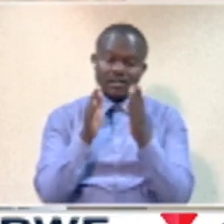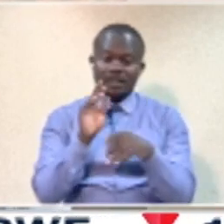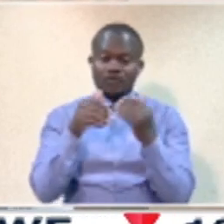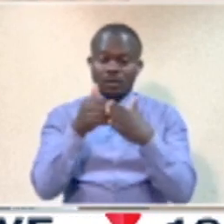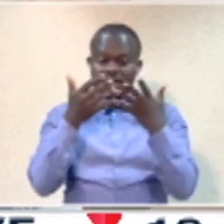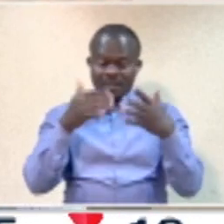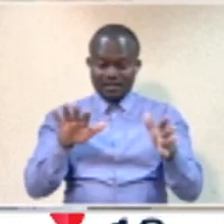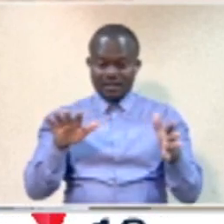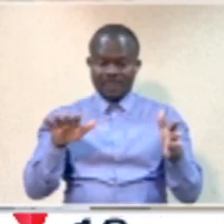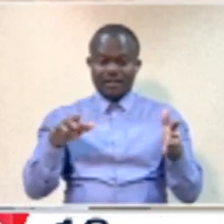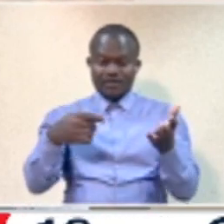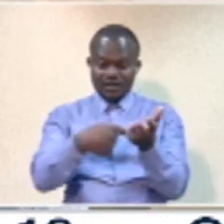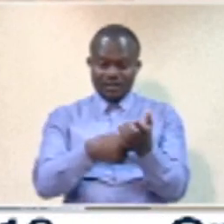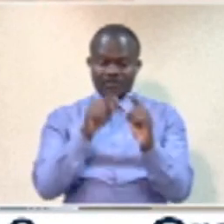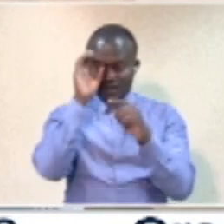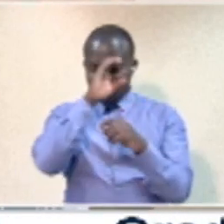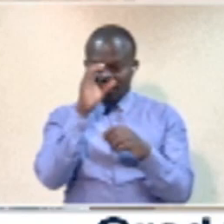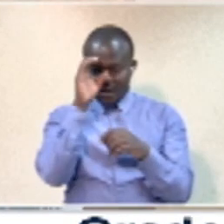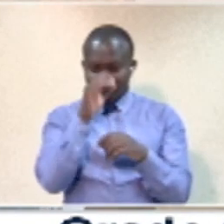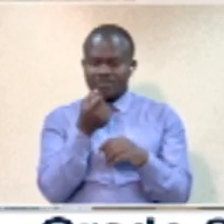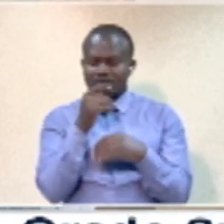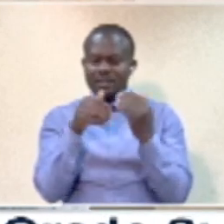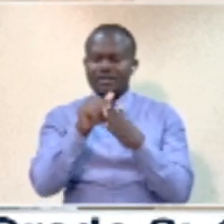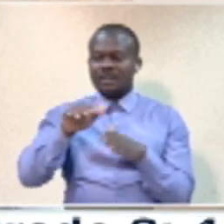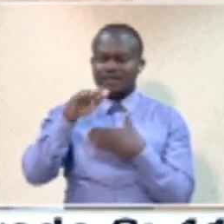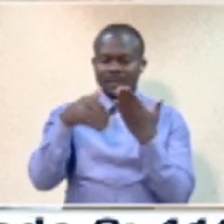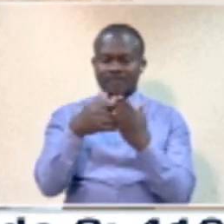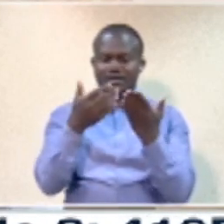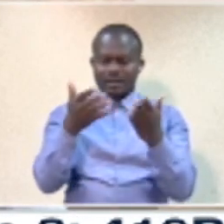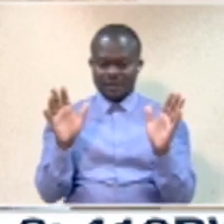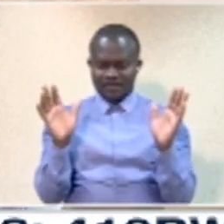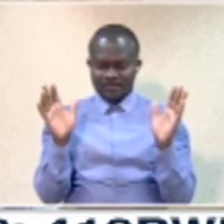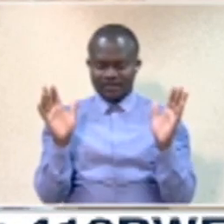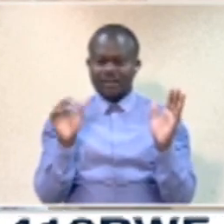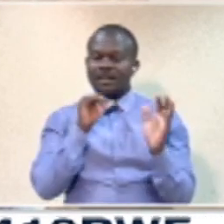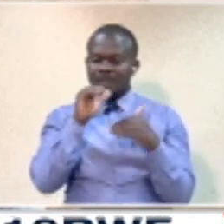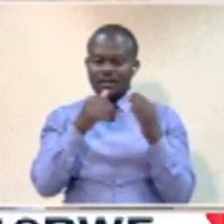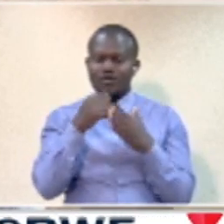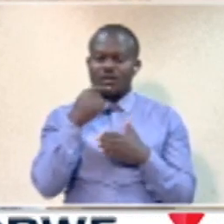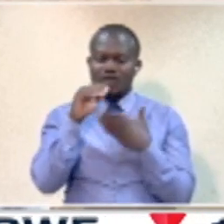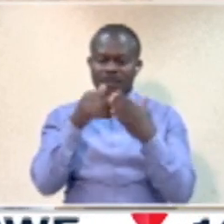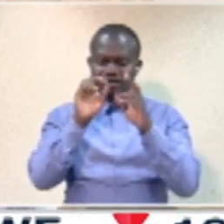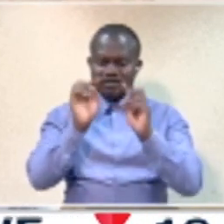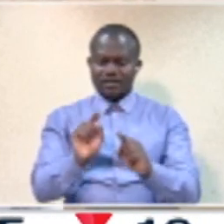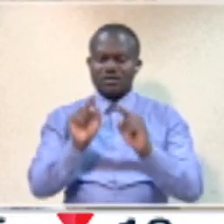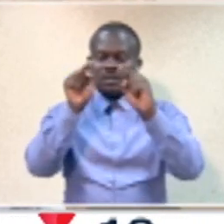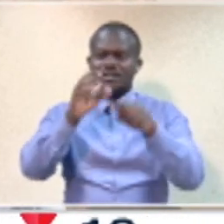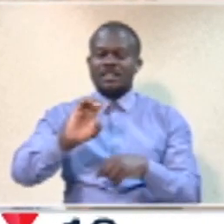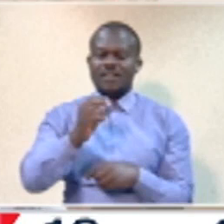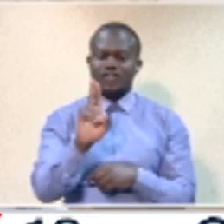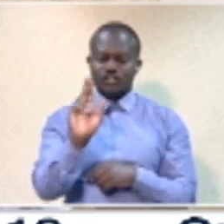kwivuza tukajya gushaka imiti hanze ariko byiza tuvuye hano tubirangije atari ukuvuga ngo tuvuye hano tugiye